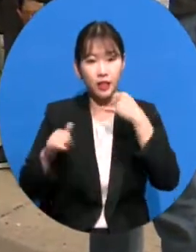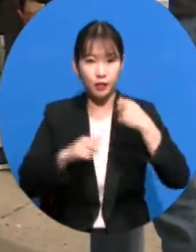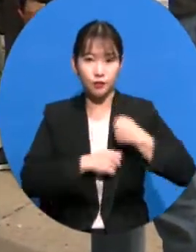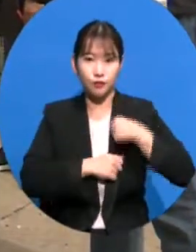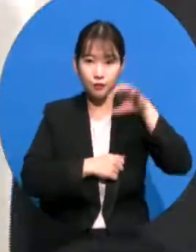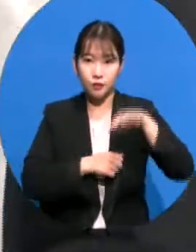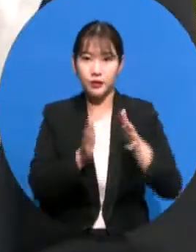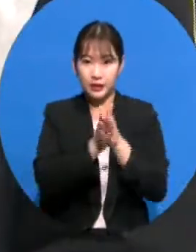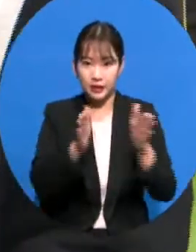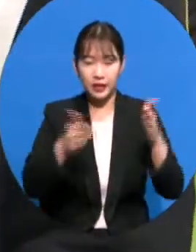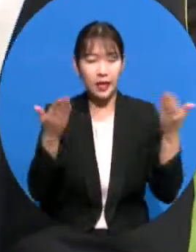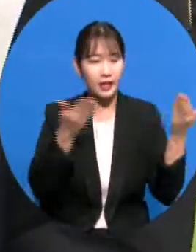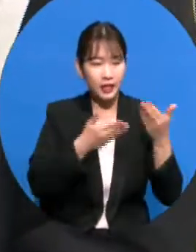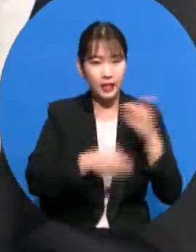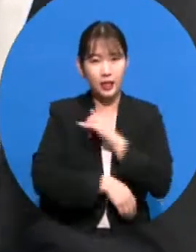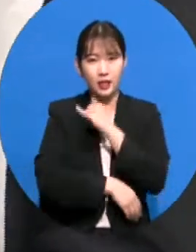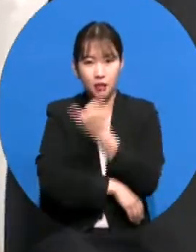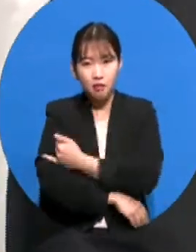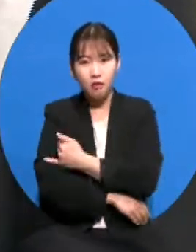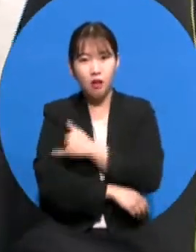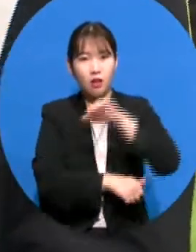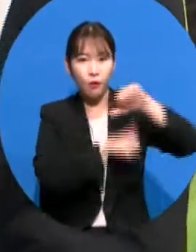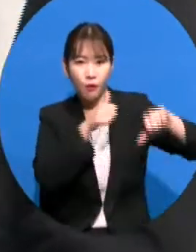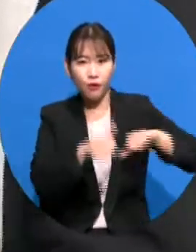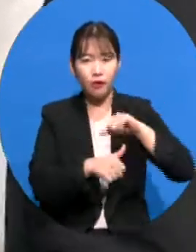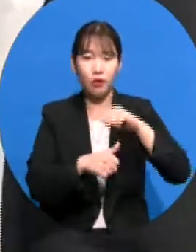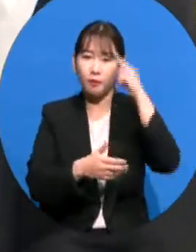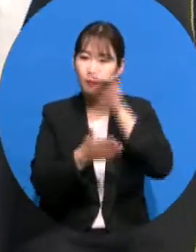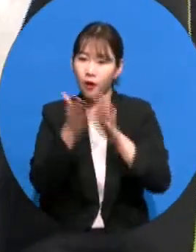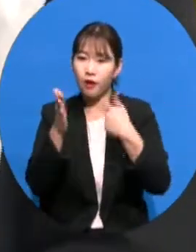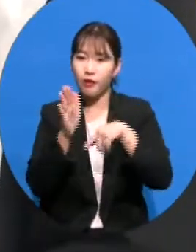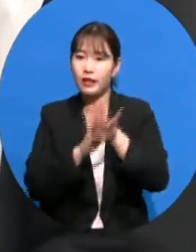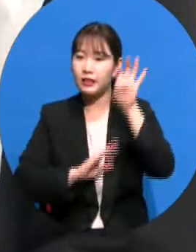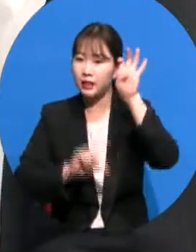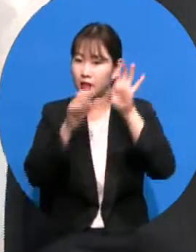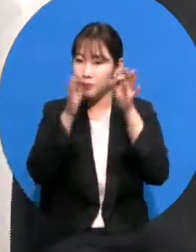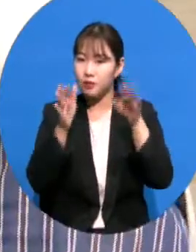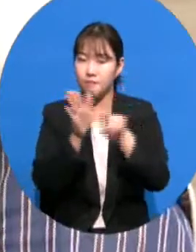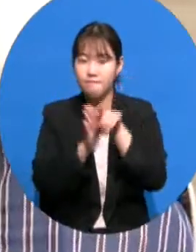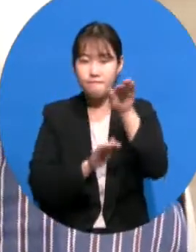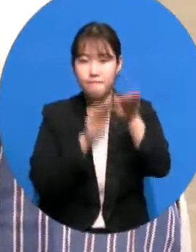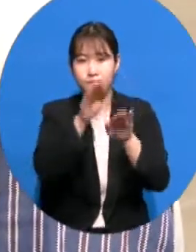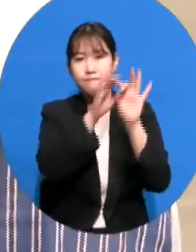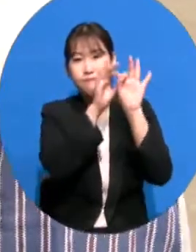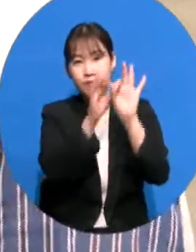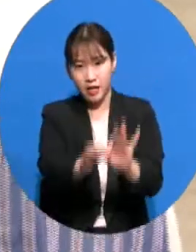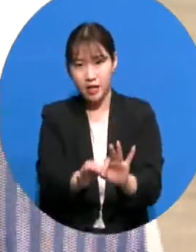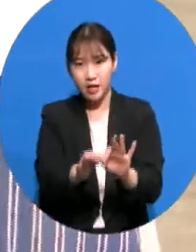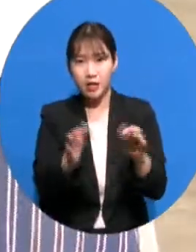시작으로 노동, 인권, 생태, 평화를 위한 40일간의 순례를 이어가고 있으며